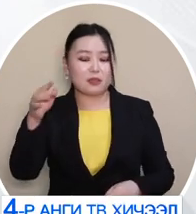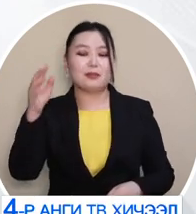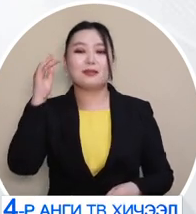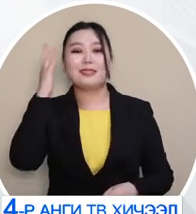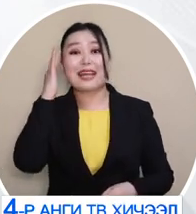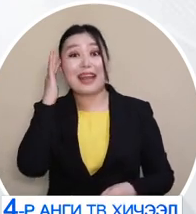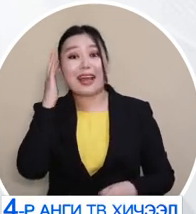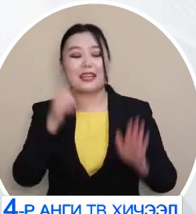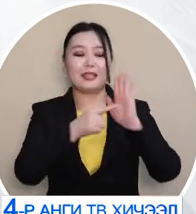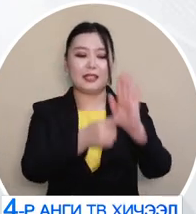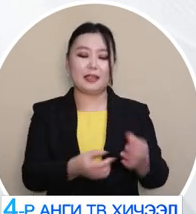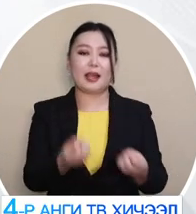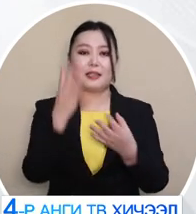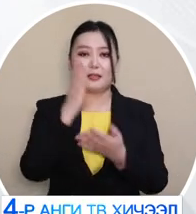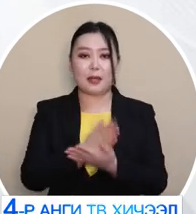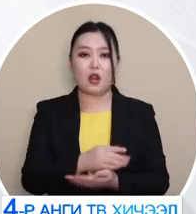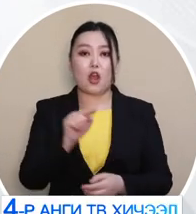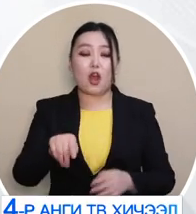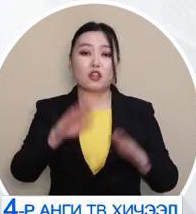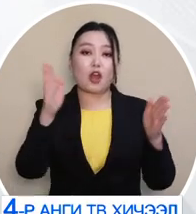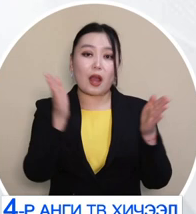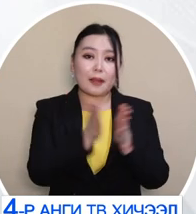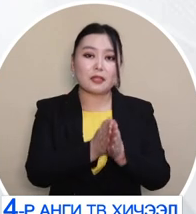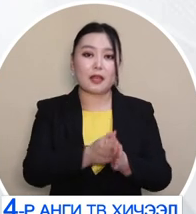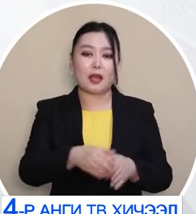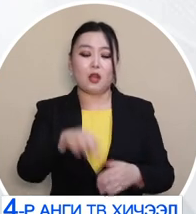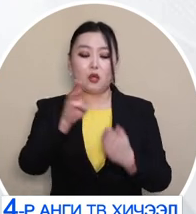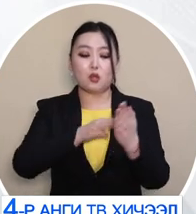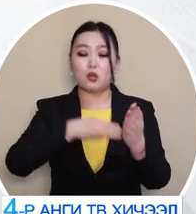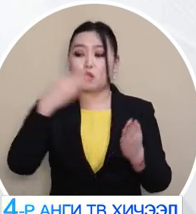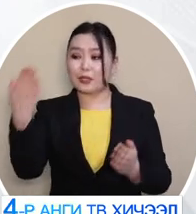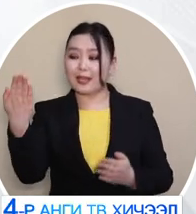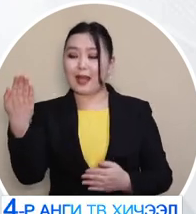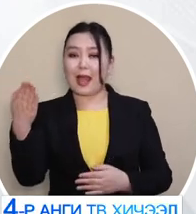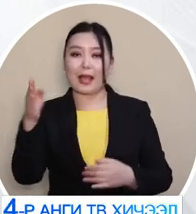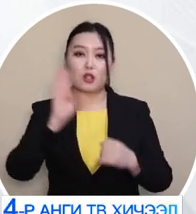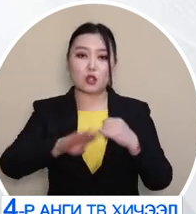энд илэрхийлэн гаргажээ. За, одоо хамтдаа шүлгийнхаа төгсгөлийн